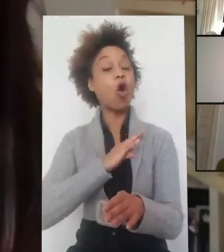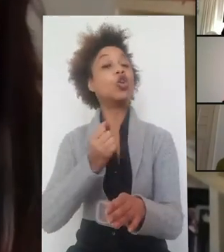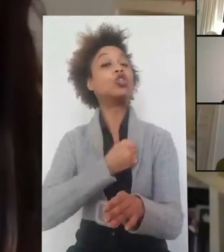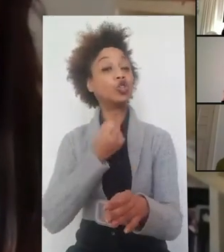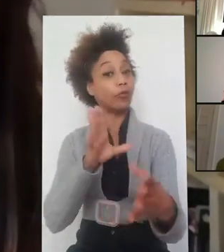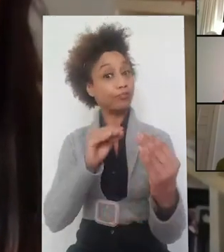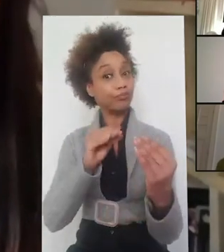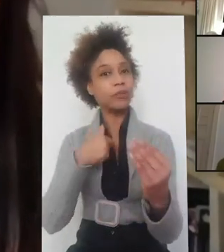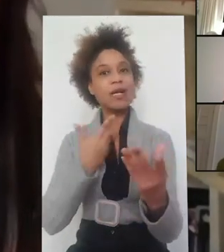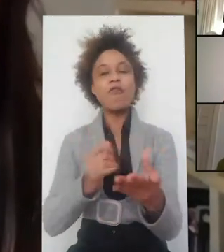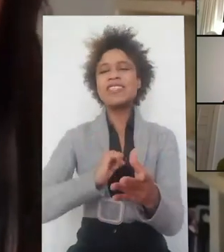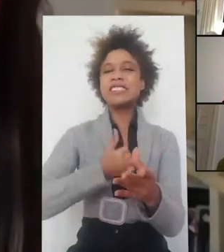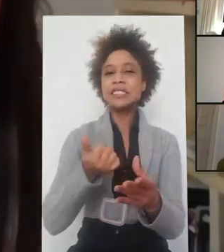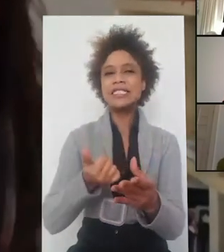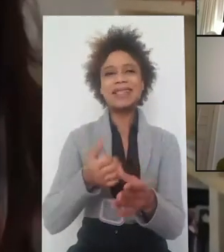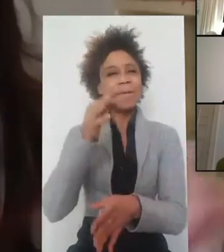er een bepaalde